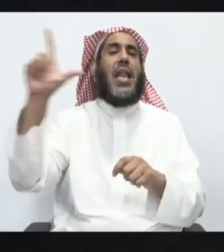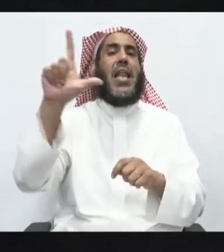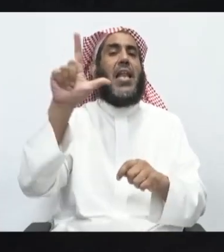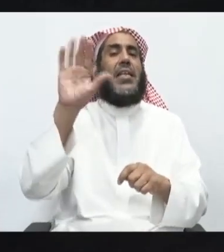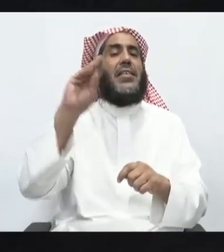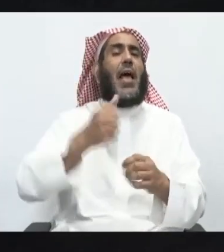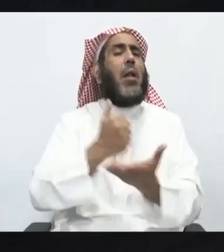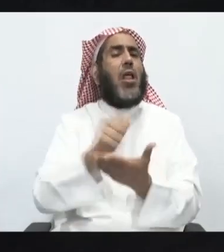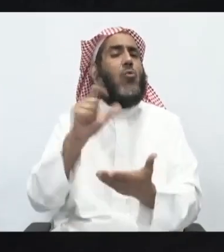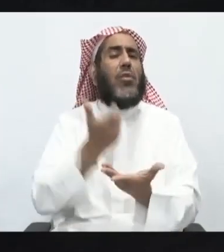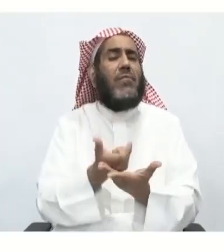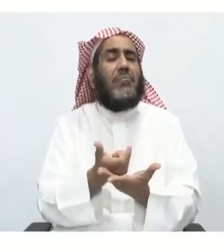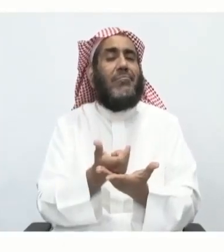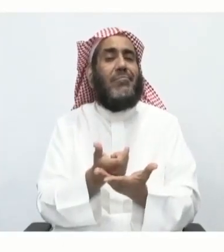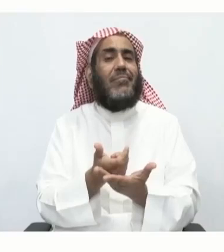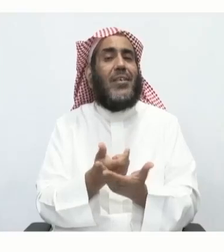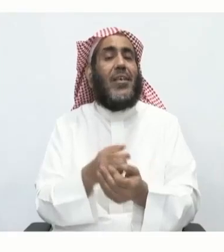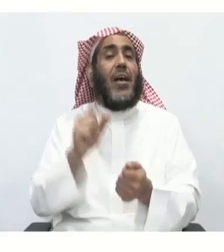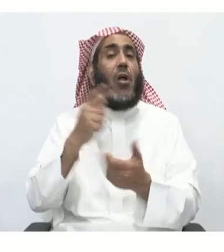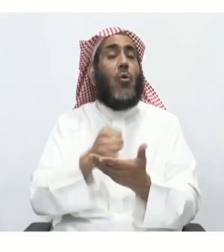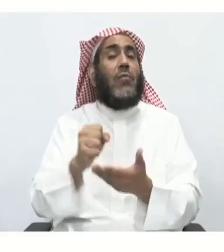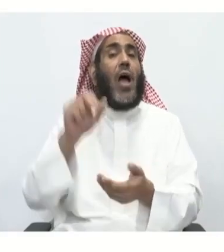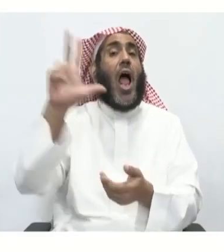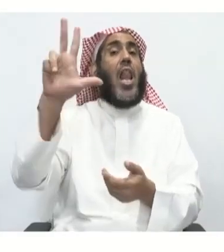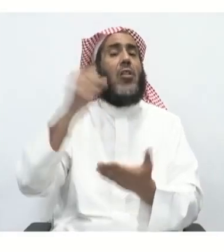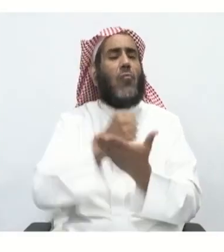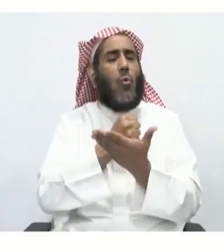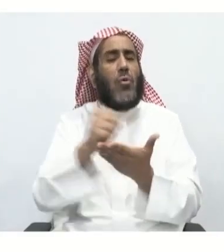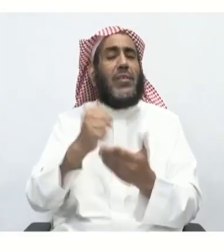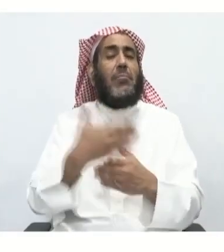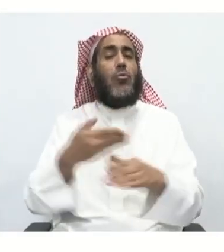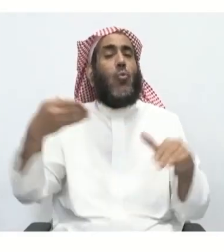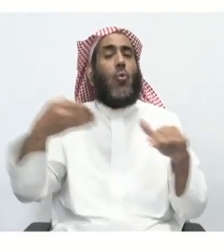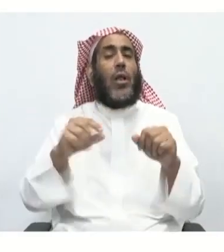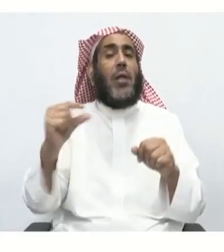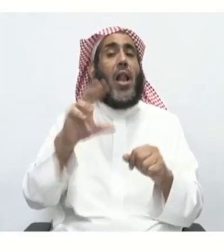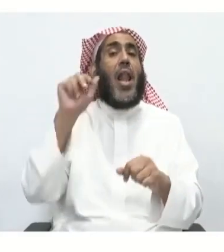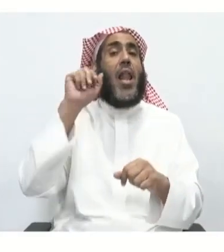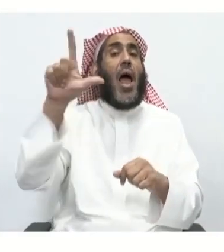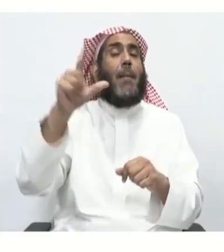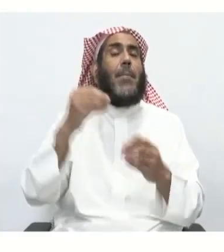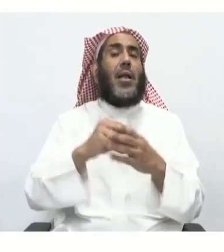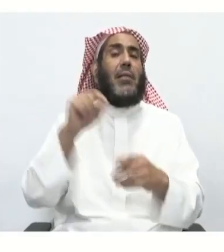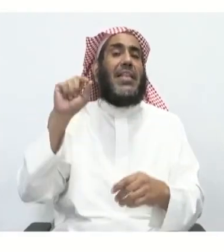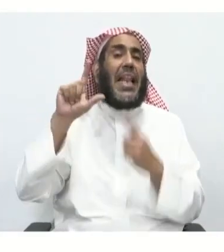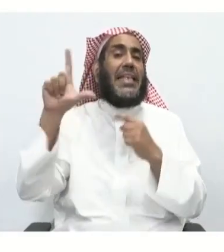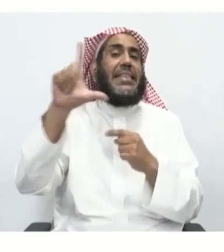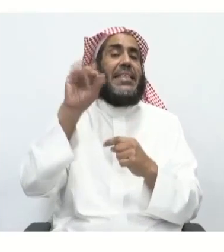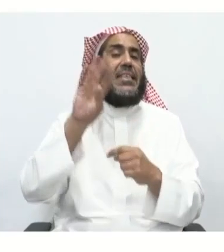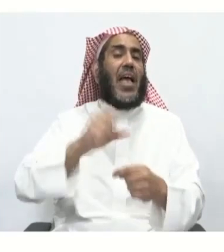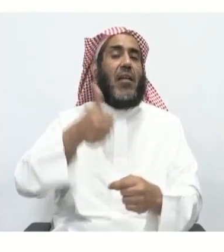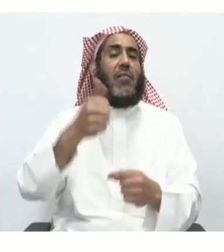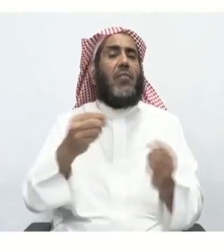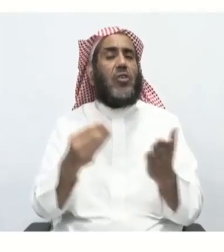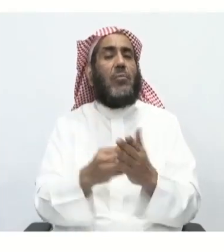ما الذي حذف هنا حذف فيه التعريف لدخول الكلمه اللام على كلمه اللسان حتى ما يجتمع